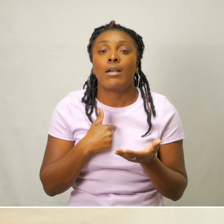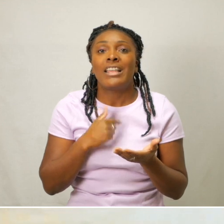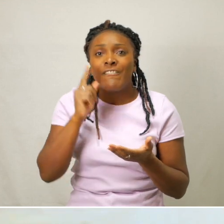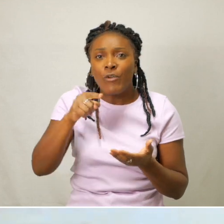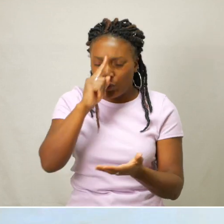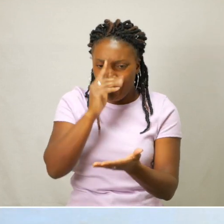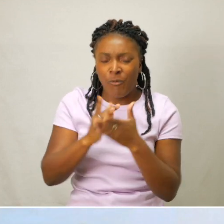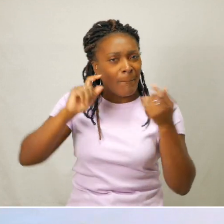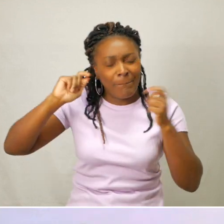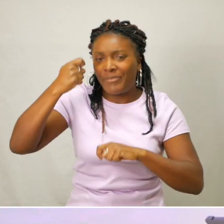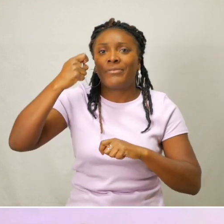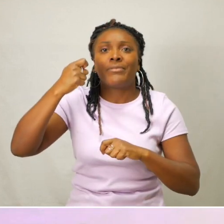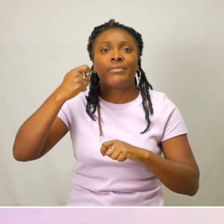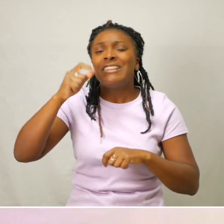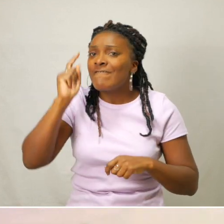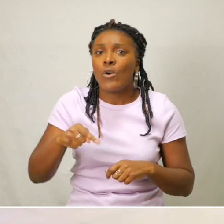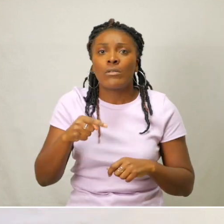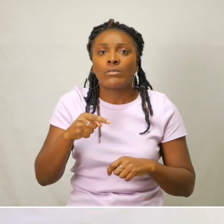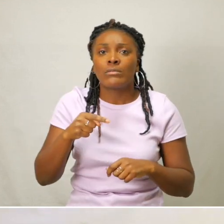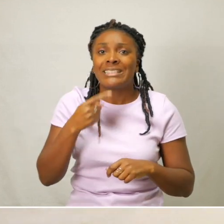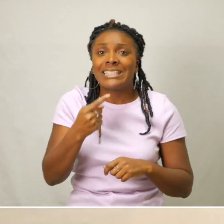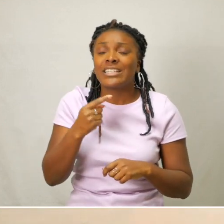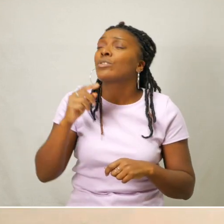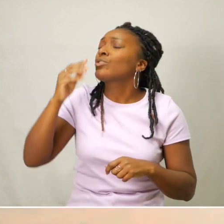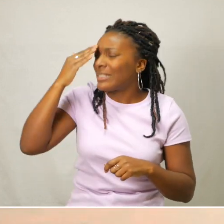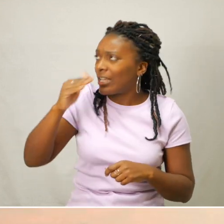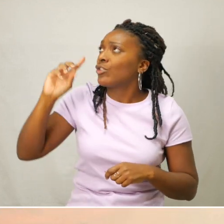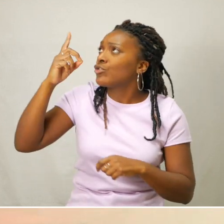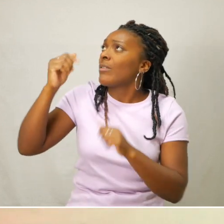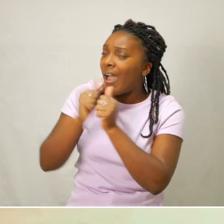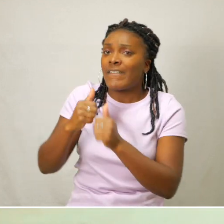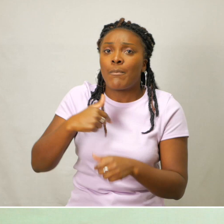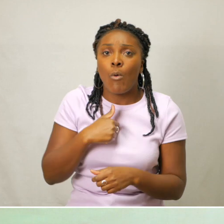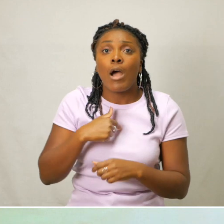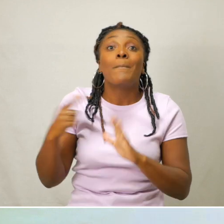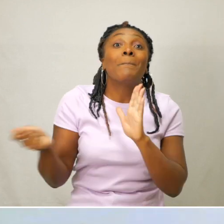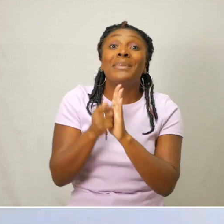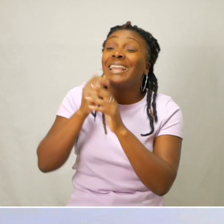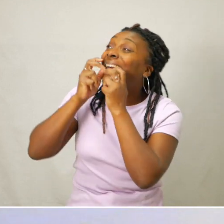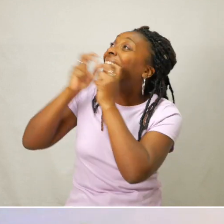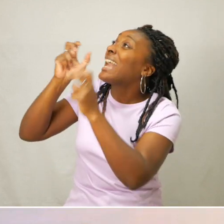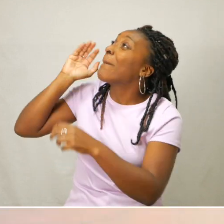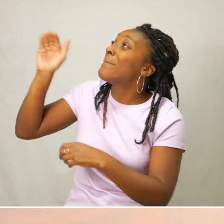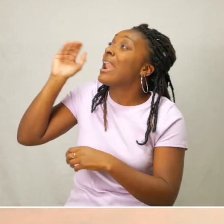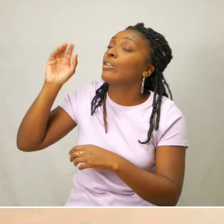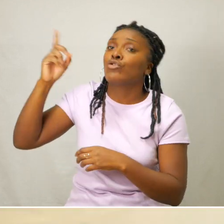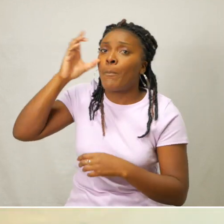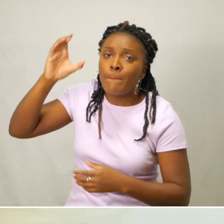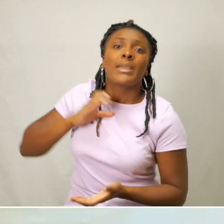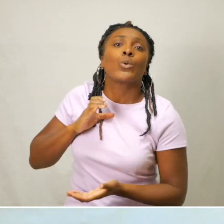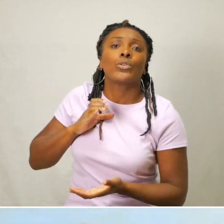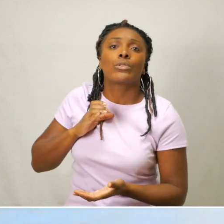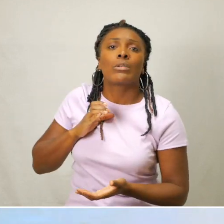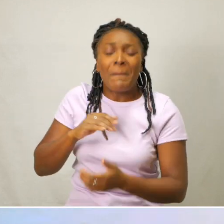et à saisir cette parole, à dire « Je sais que Dieu est pour moi et le jour où je crie vers Dieu, c'est le jour où Dieu m'entend. Même